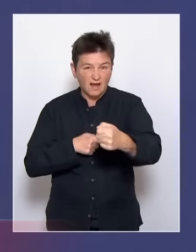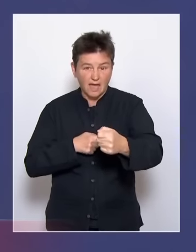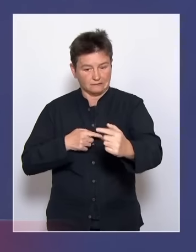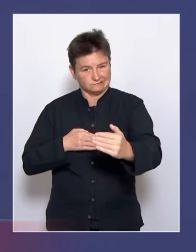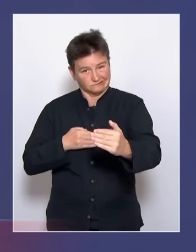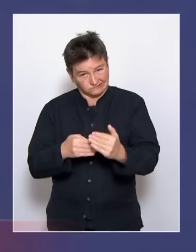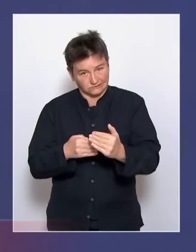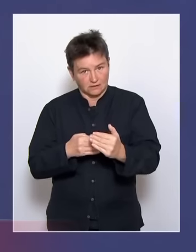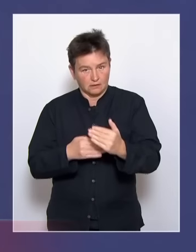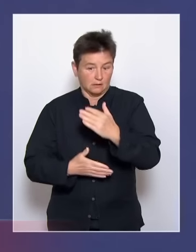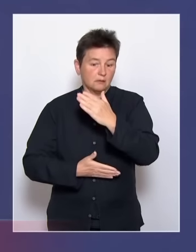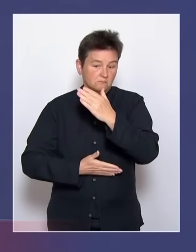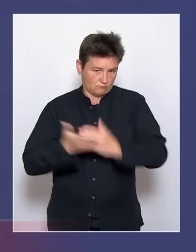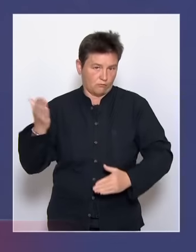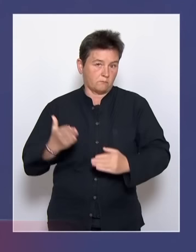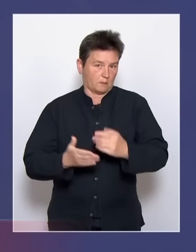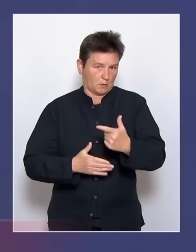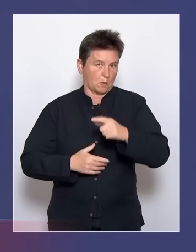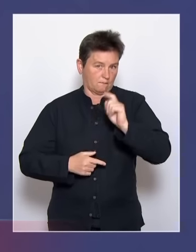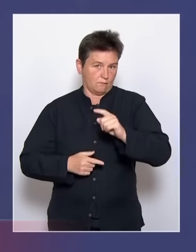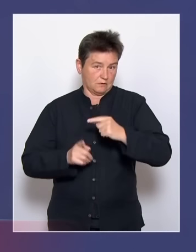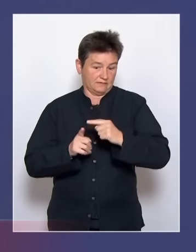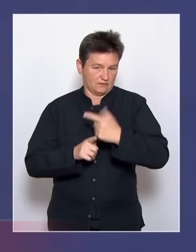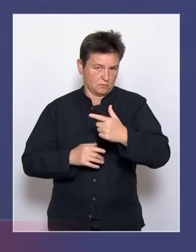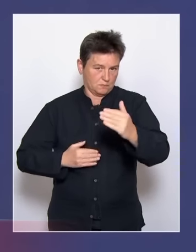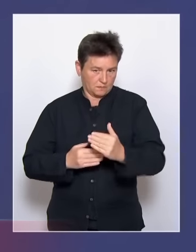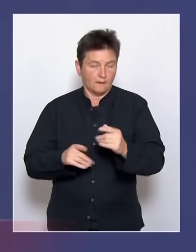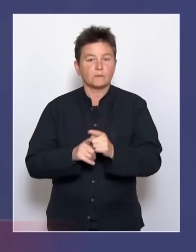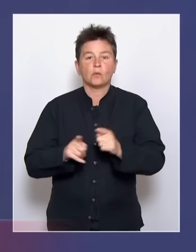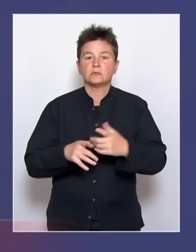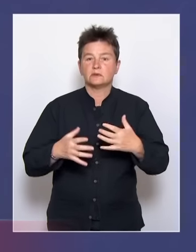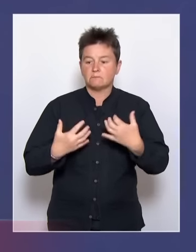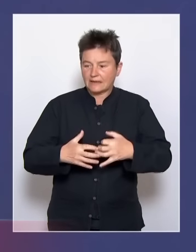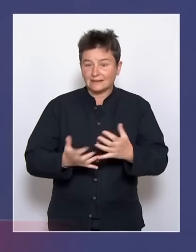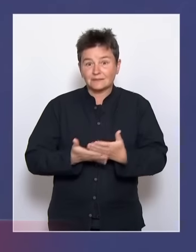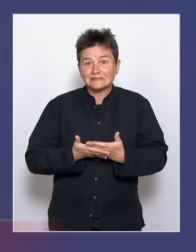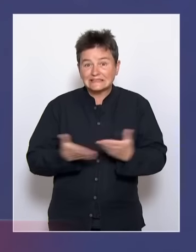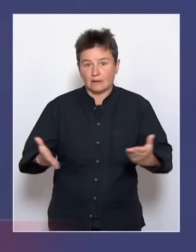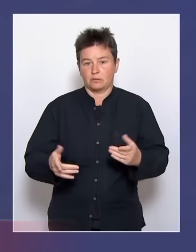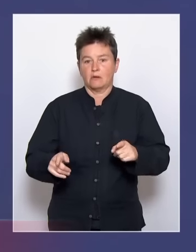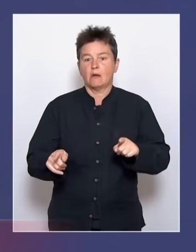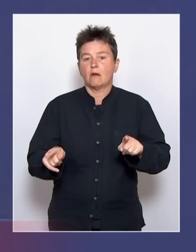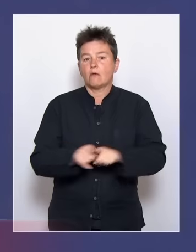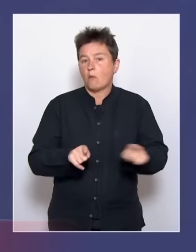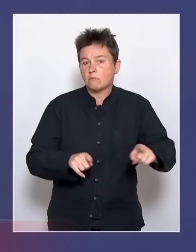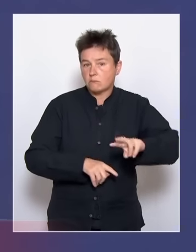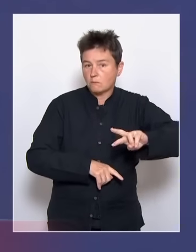au moins en les divisant par deux, mais avoir des mécanismes aussi simples que les mécanismes